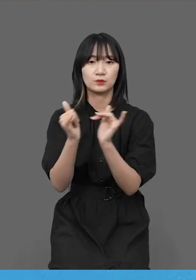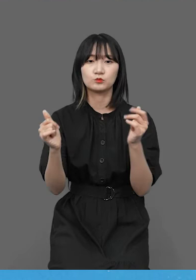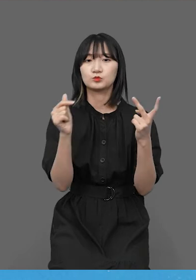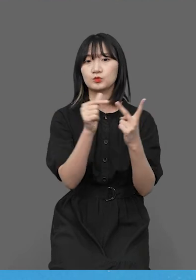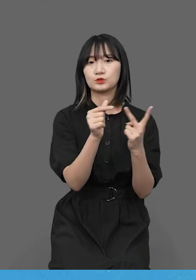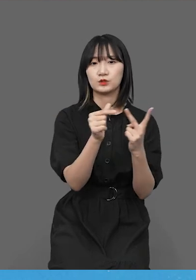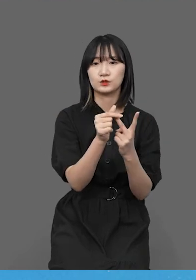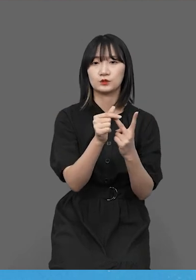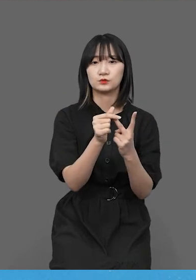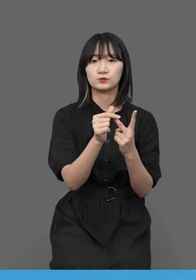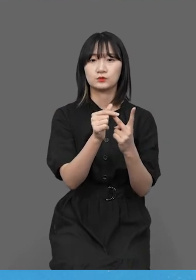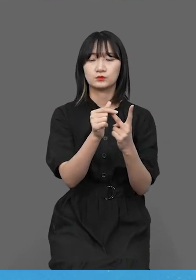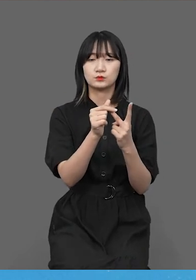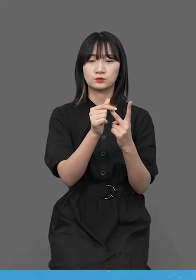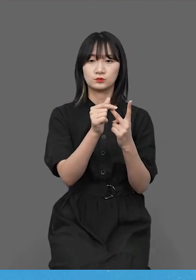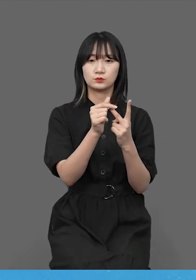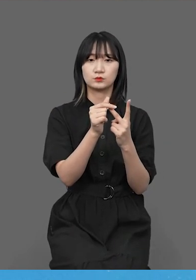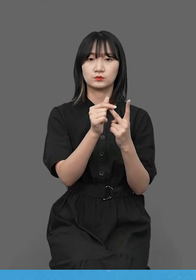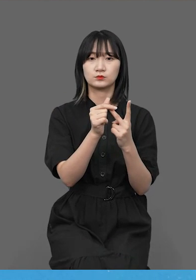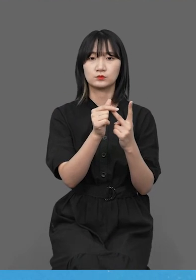한번 보실까요?